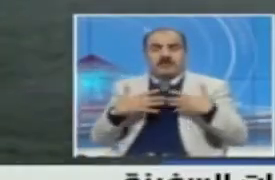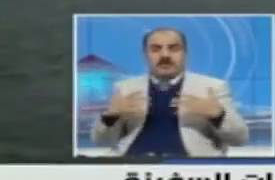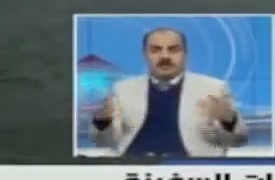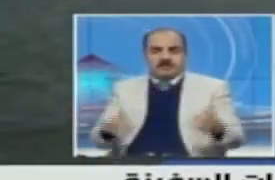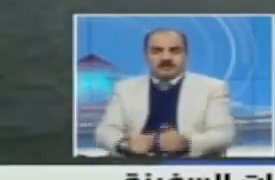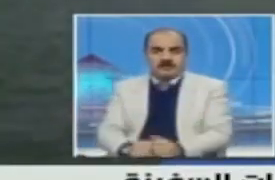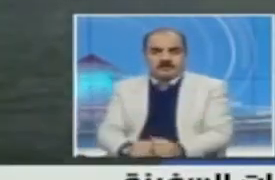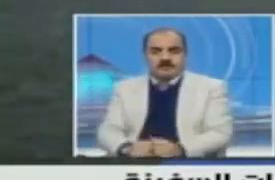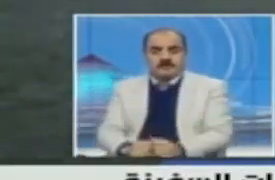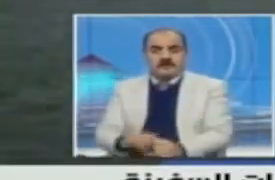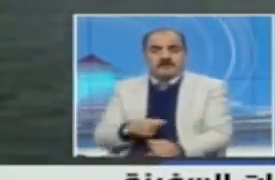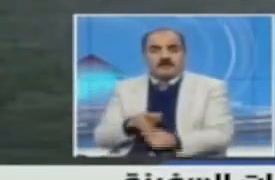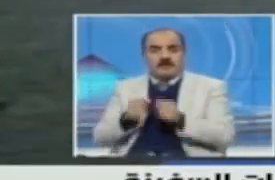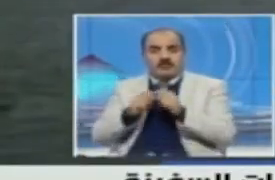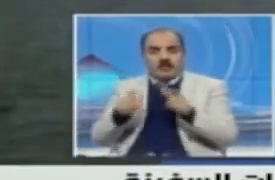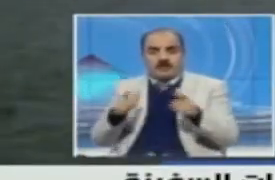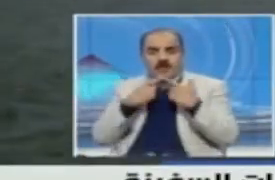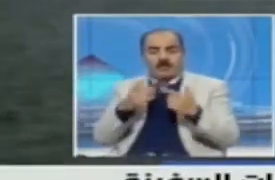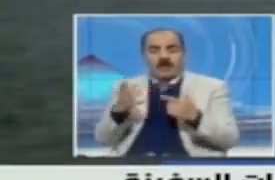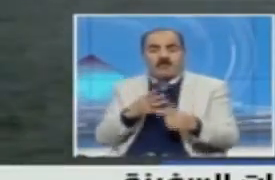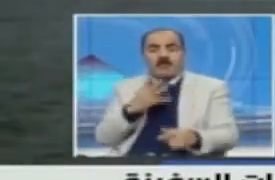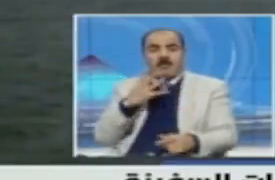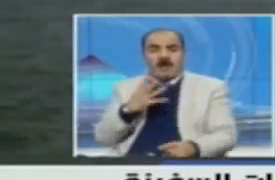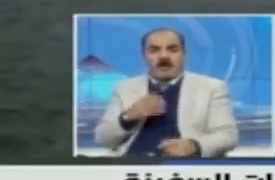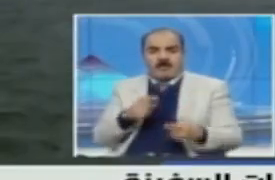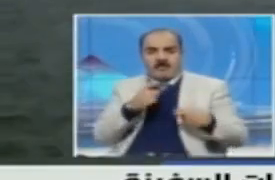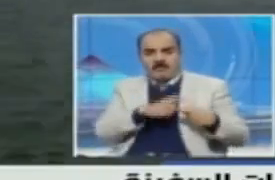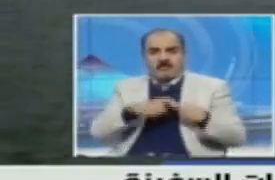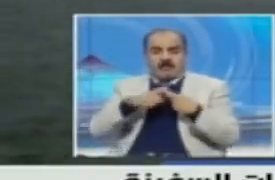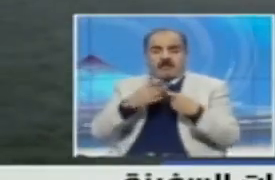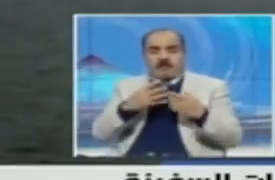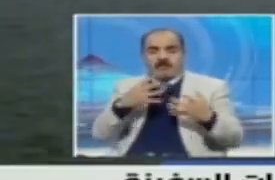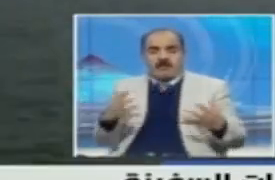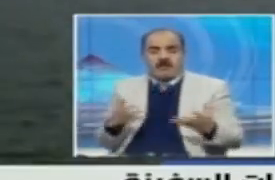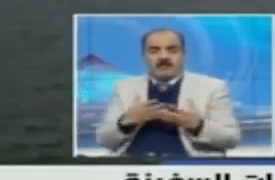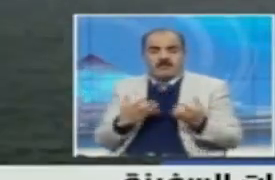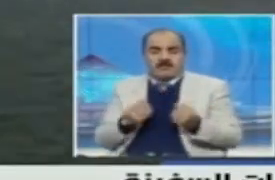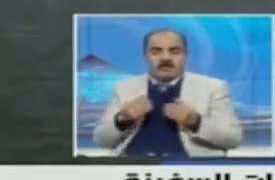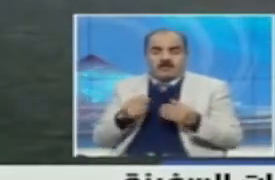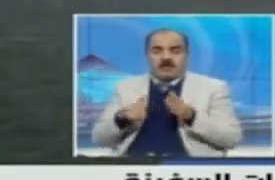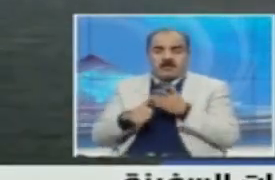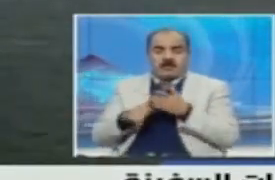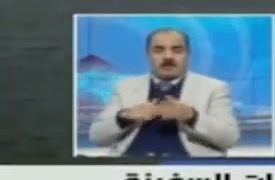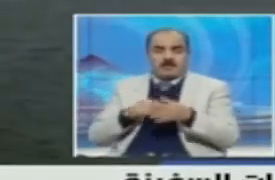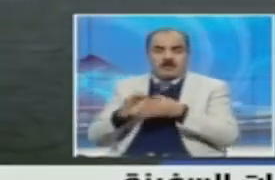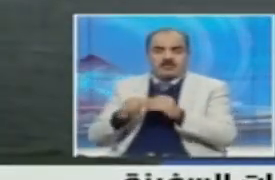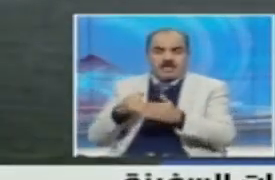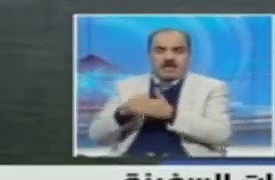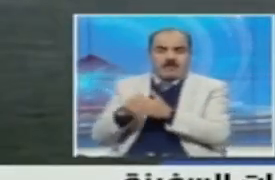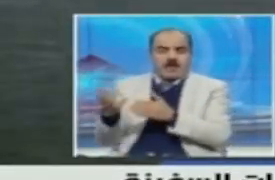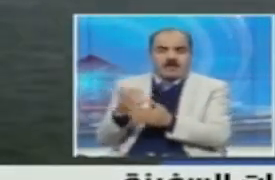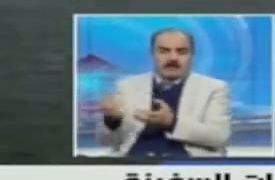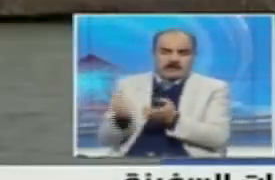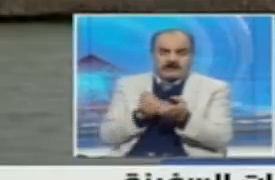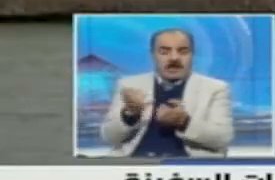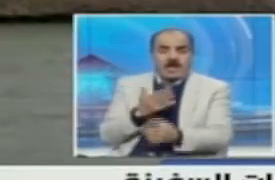الهيئة. وأوضح رئيس الهيئة أنه تم الدفع بأربع قاطرات تقدمتها القاطرة بورسعيد بقوة